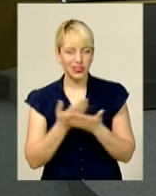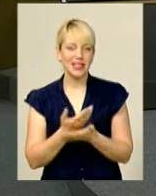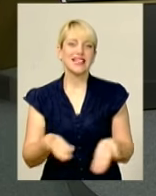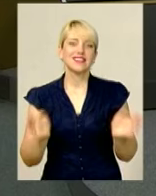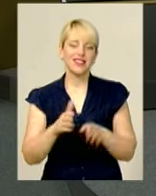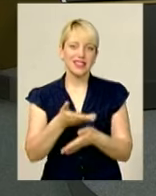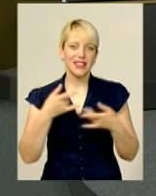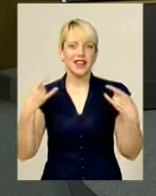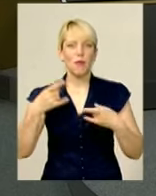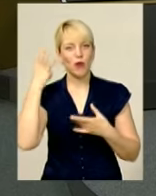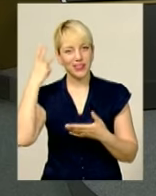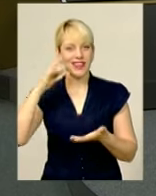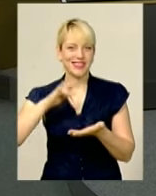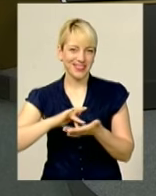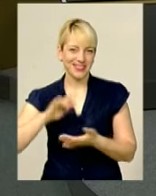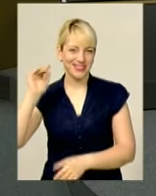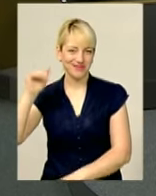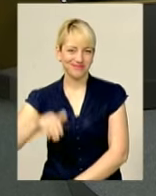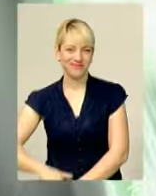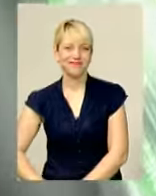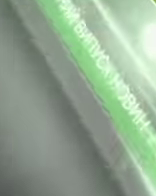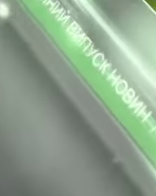Залишайтесь з нами на телеканалі «Подільня Центр».